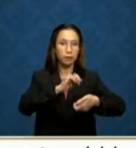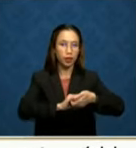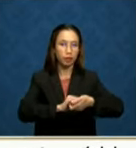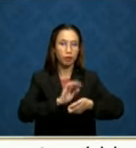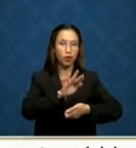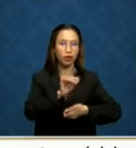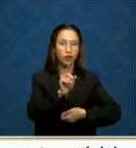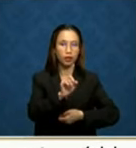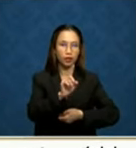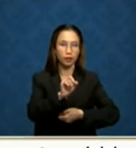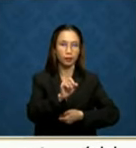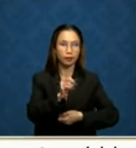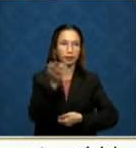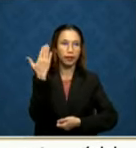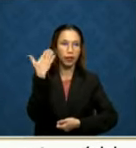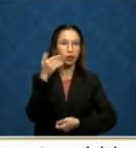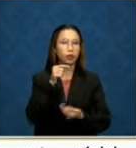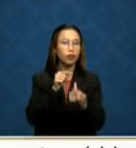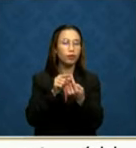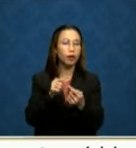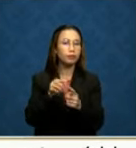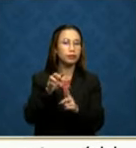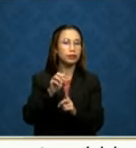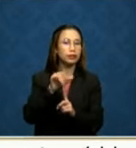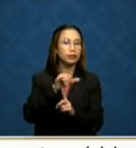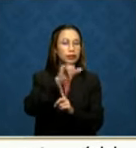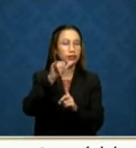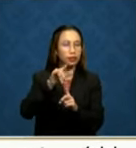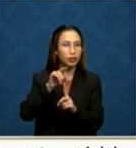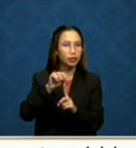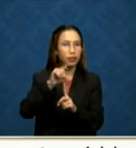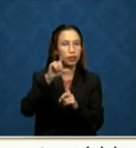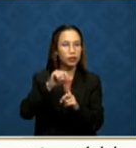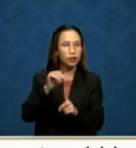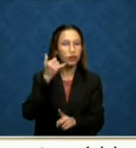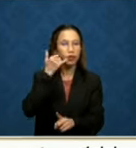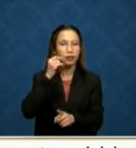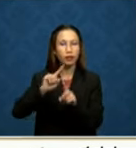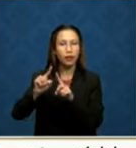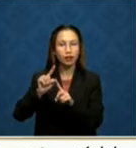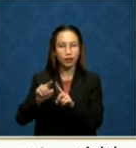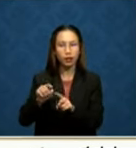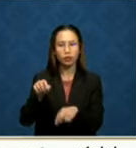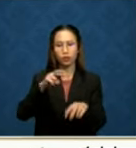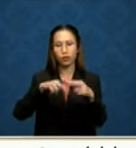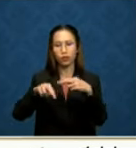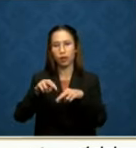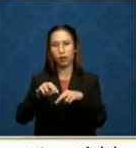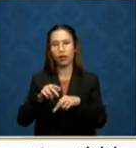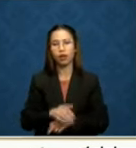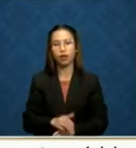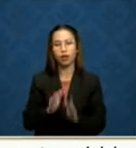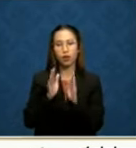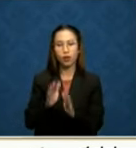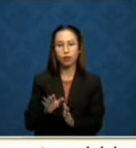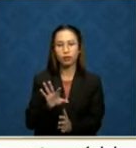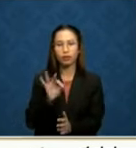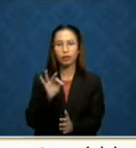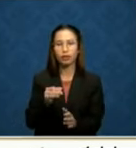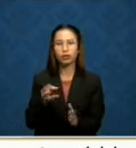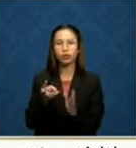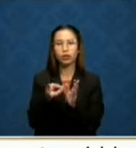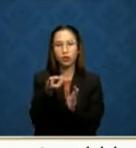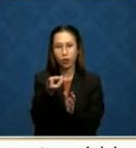คมที่ผ่านมาซึงนำมาด้วยการผูกขาดและการมอำนาจเหอตลาดผู้บริโภคมีทางเลือกน้อยลง